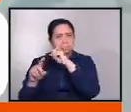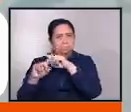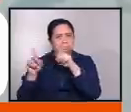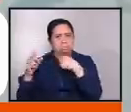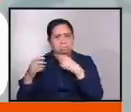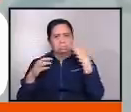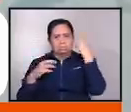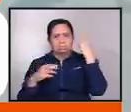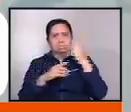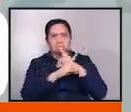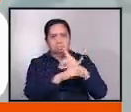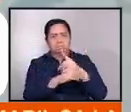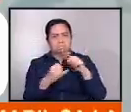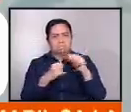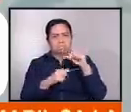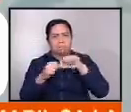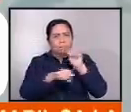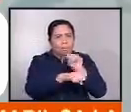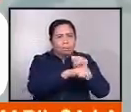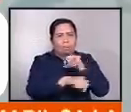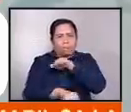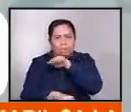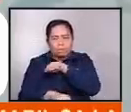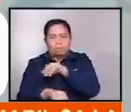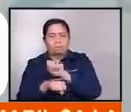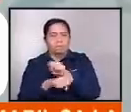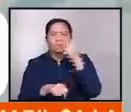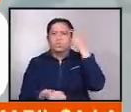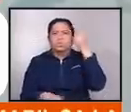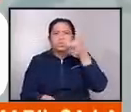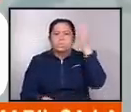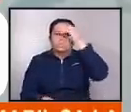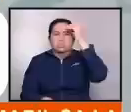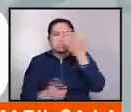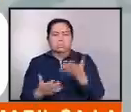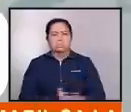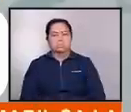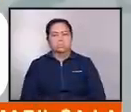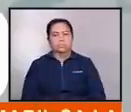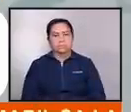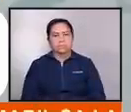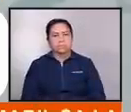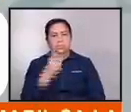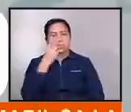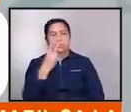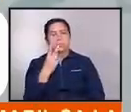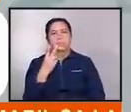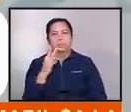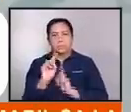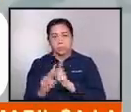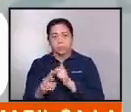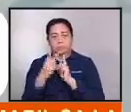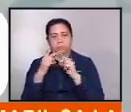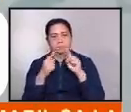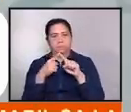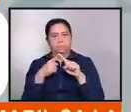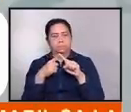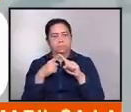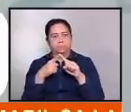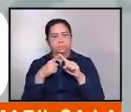naman po siyang binigay na reason dahil all around po siya. So ano pong sa palagay niyo? Anong take niyo po, attorney? Oh, two things, Rafi. No? Number